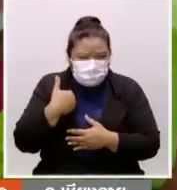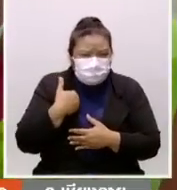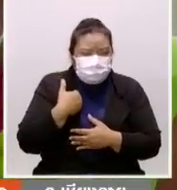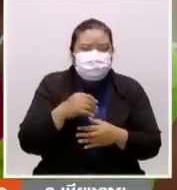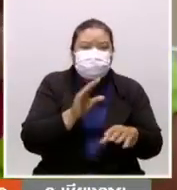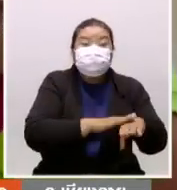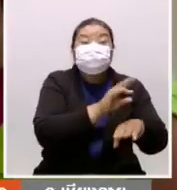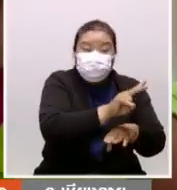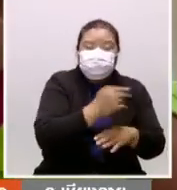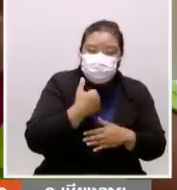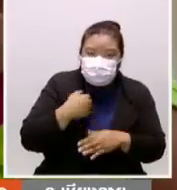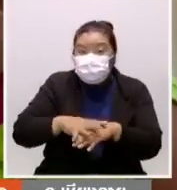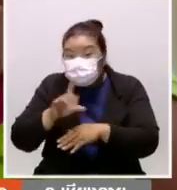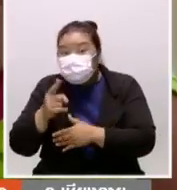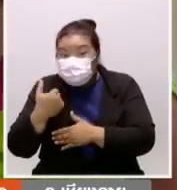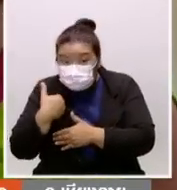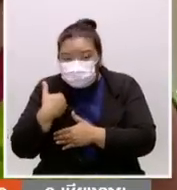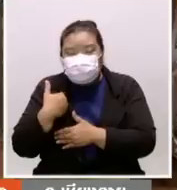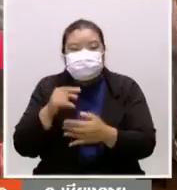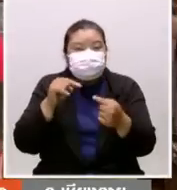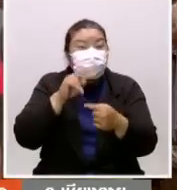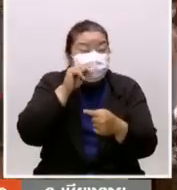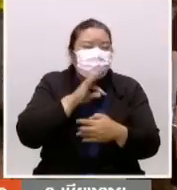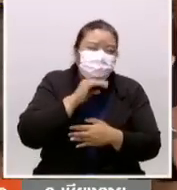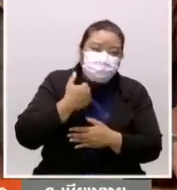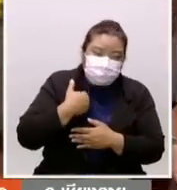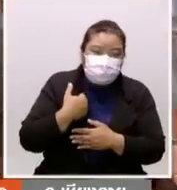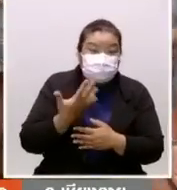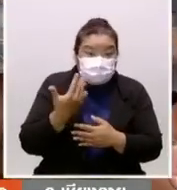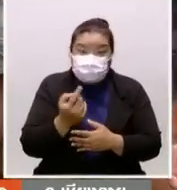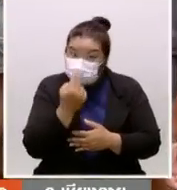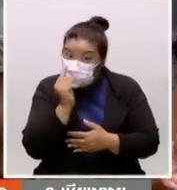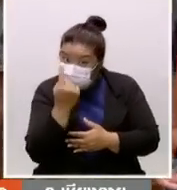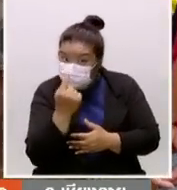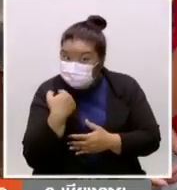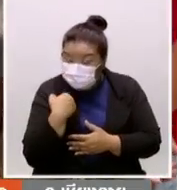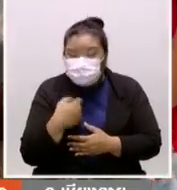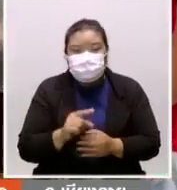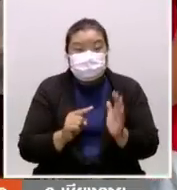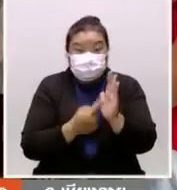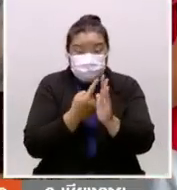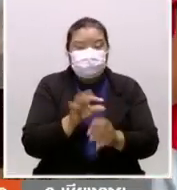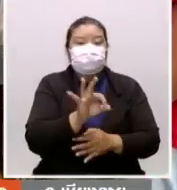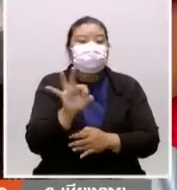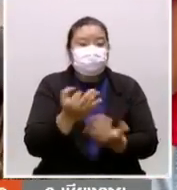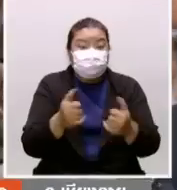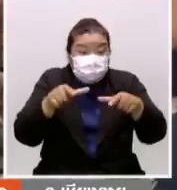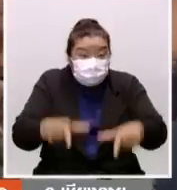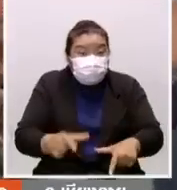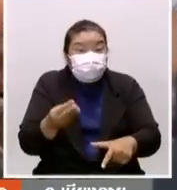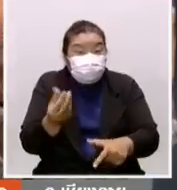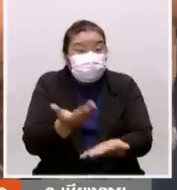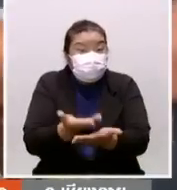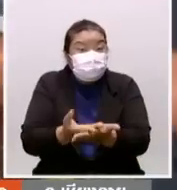ที่ไม่ได้รับผลกระทบเนี่ยอย่างผ้านวมผืนใหญ่เนี่ยเขามาขายตอนแรกราคาปิดติดไว้อยู่900บาทลดเลยนะครับต